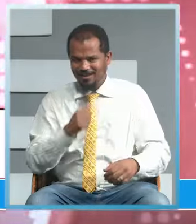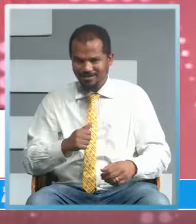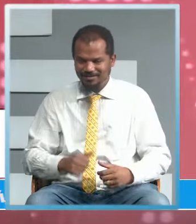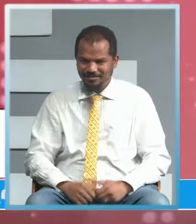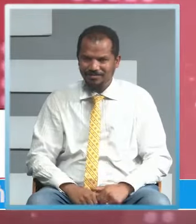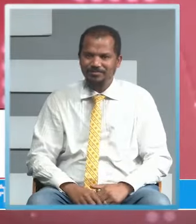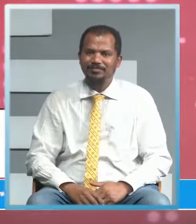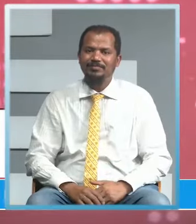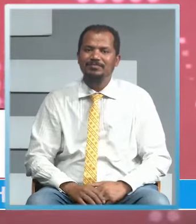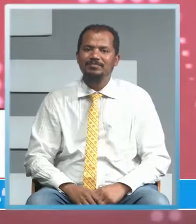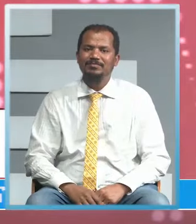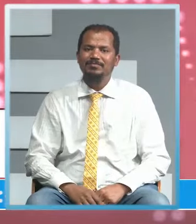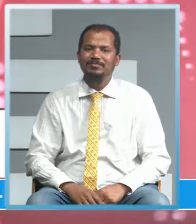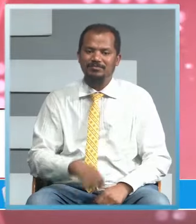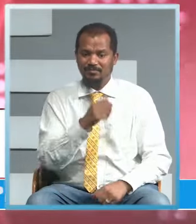አይለየን።